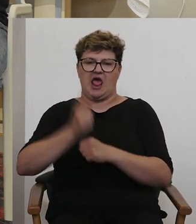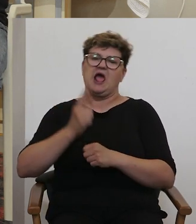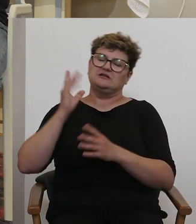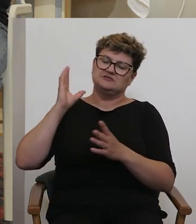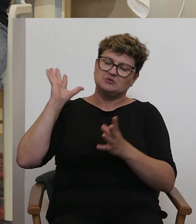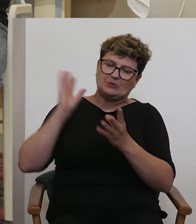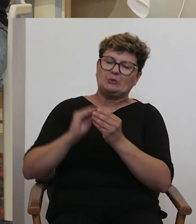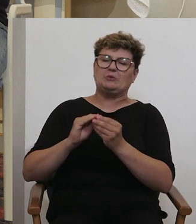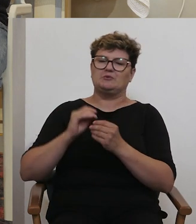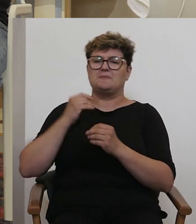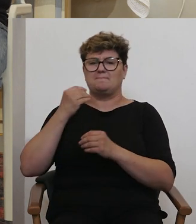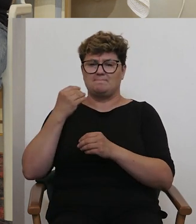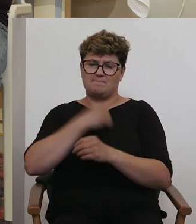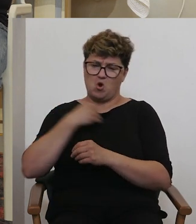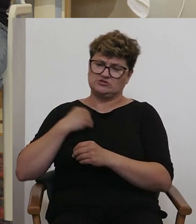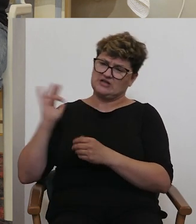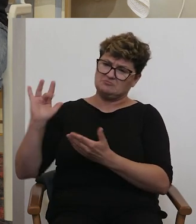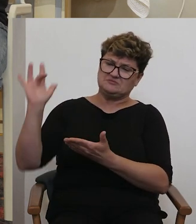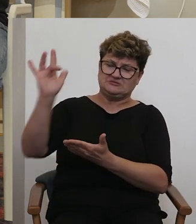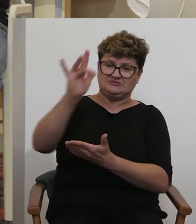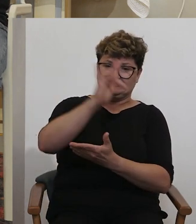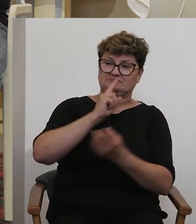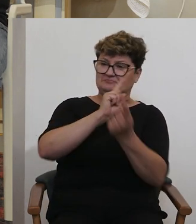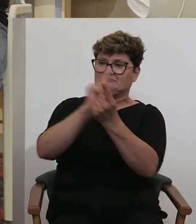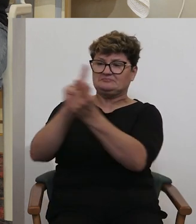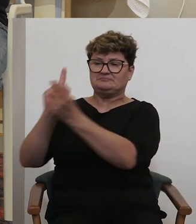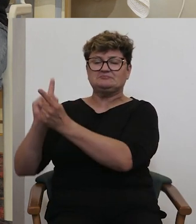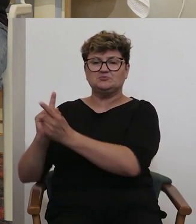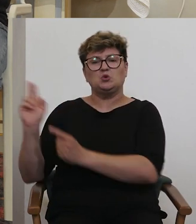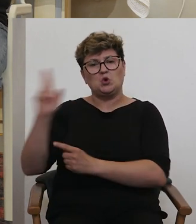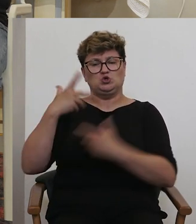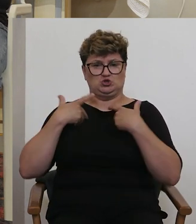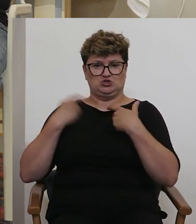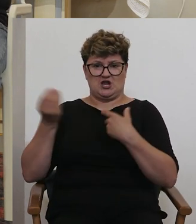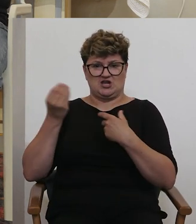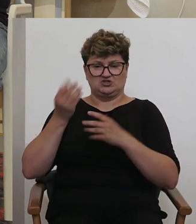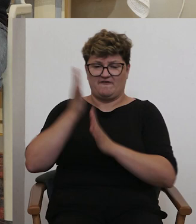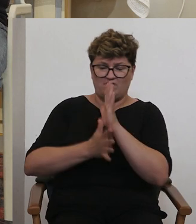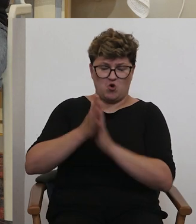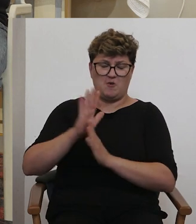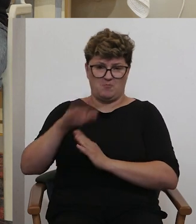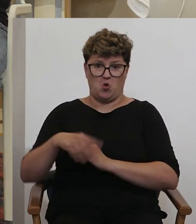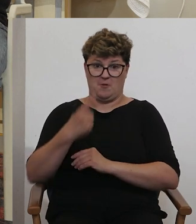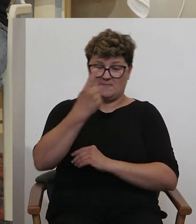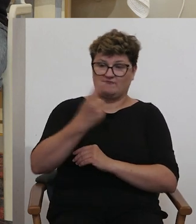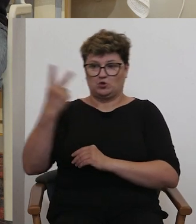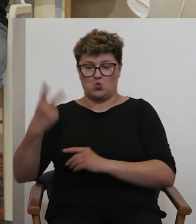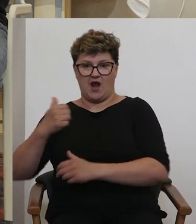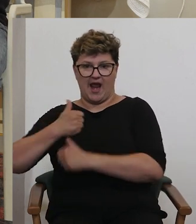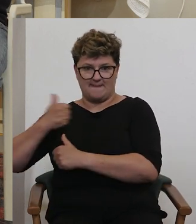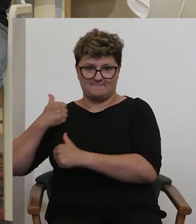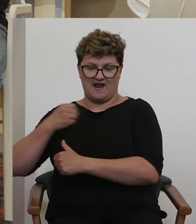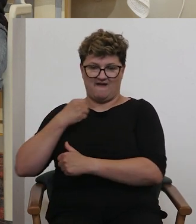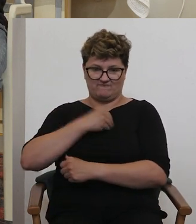po kraju, spotykania się z ostatnimi żyjącymi weteranami pierwszej i drugiej Armii Wojska Polskiego